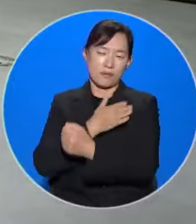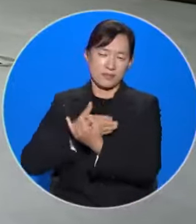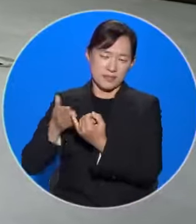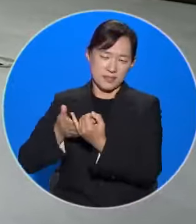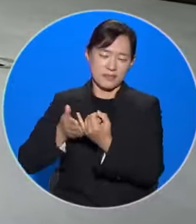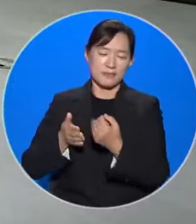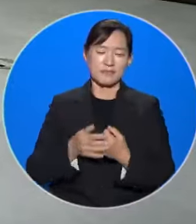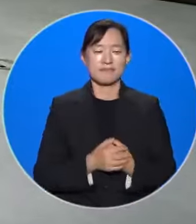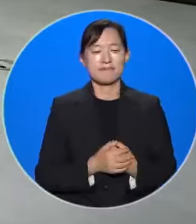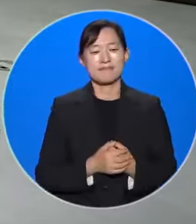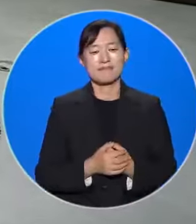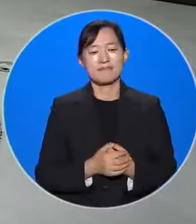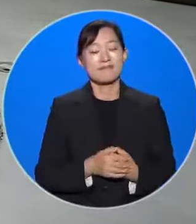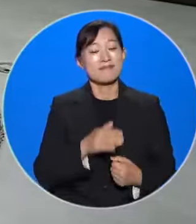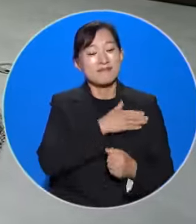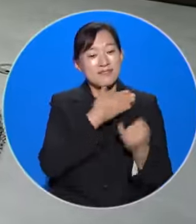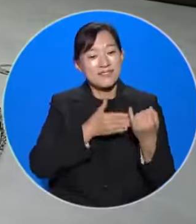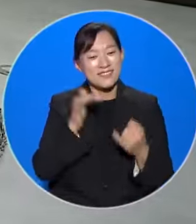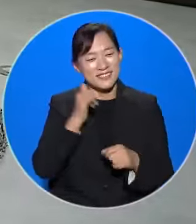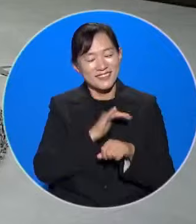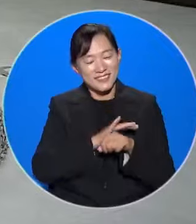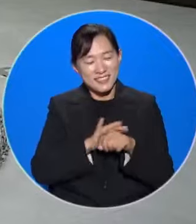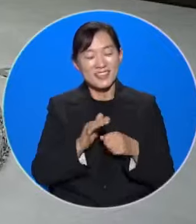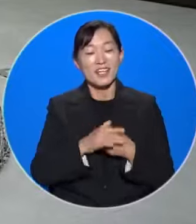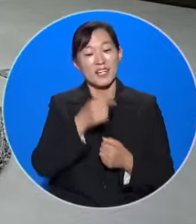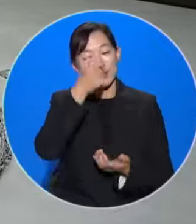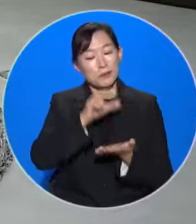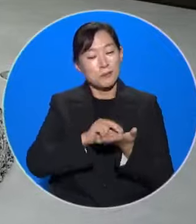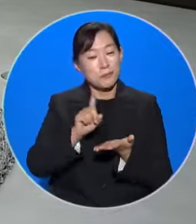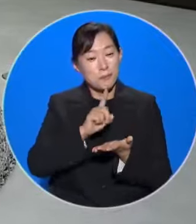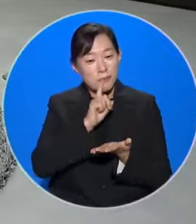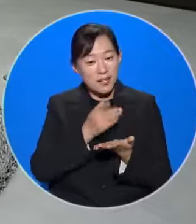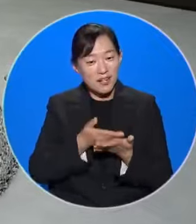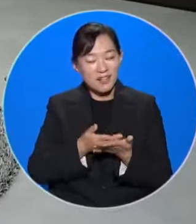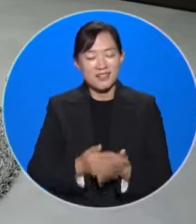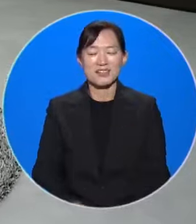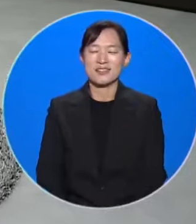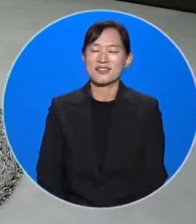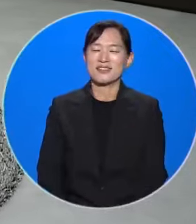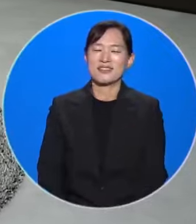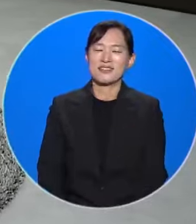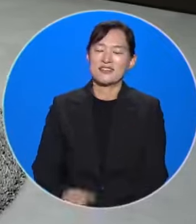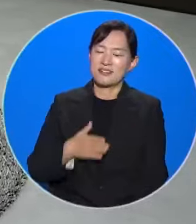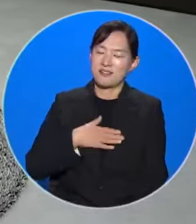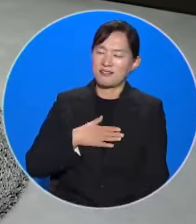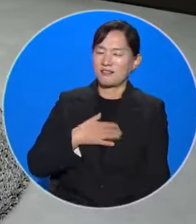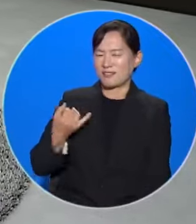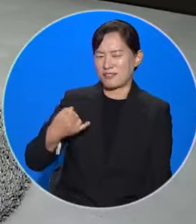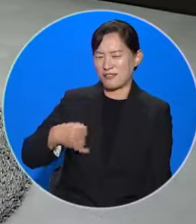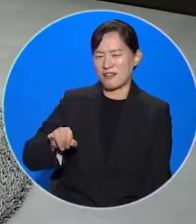권사님. 네네. 네, 권사님 잘 전화하셨고요. 네. 어떤 기도 제목 네. 있으실까요? 아, 저 딸이